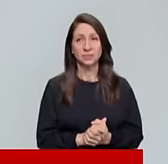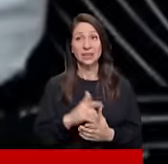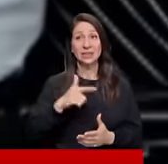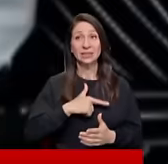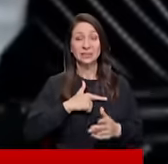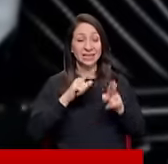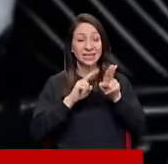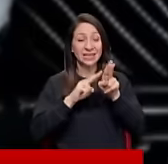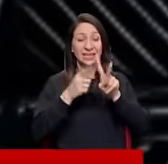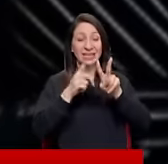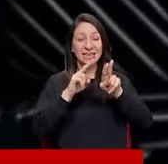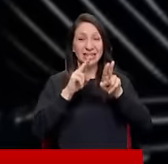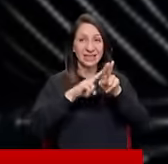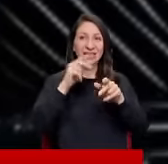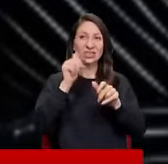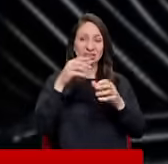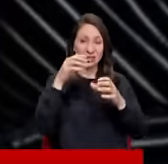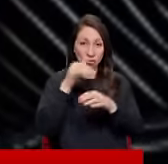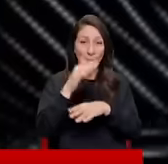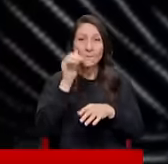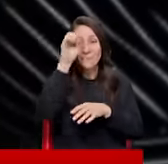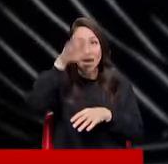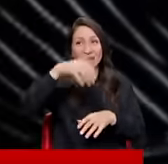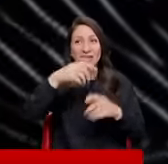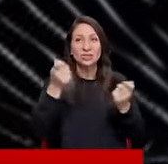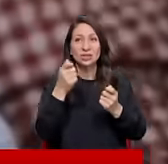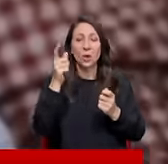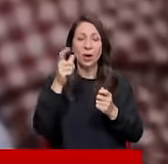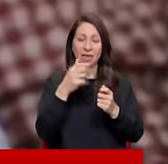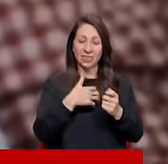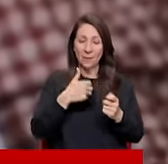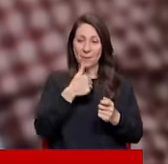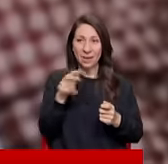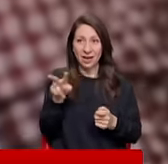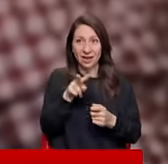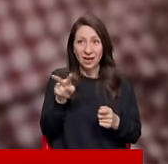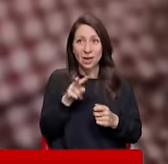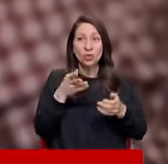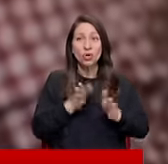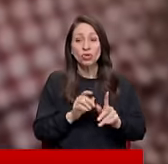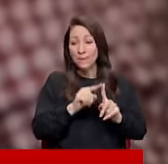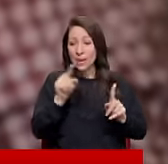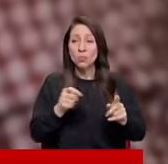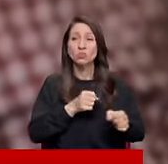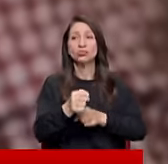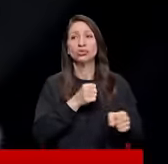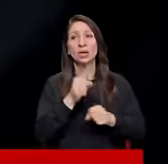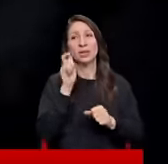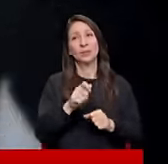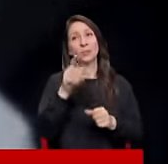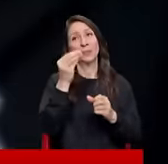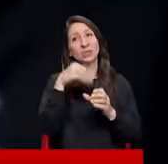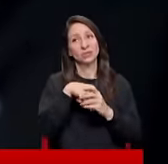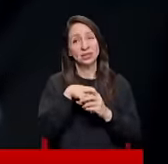İzmir'in Kınık ilçesinde yaşıyor Defne bebek. Maden işçisi olan babası Okan Gürbulak'la annesi Çiğdem Gürbulak doğduğundan beri mücadele ediyor bebekleri